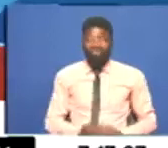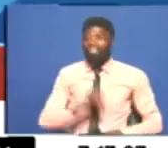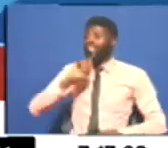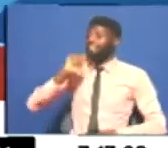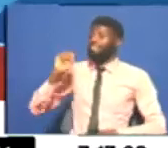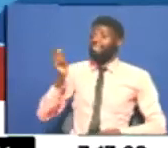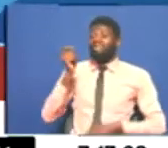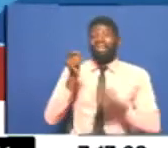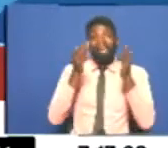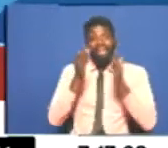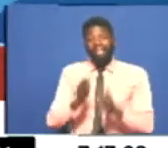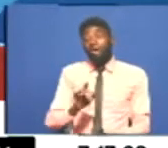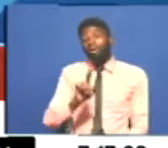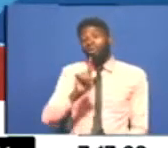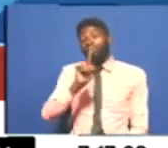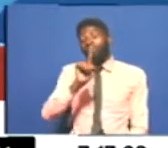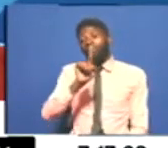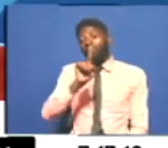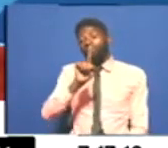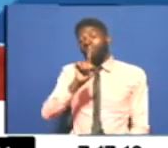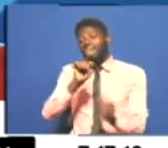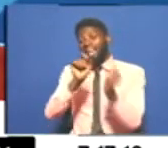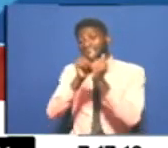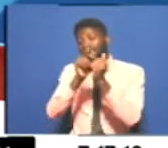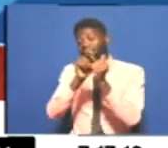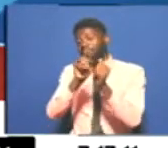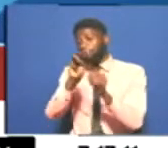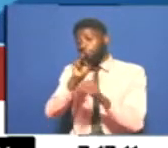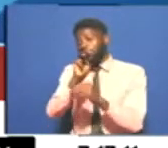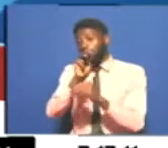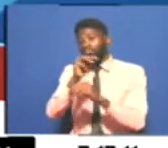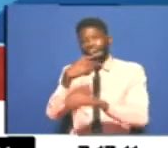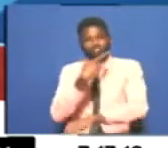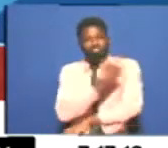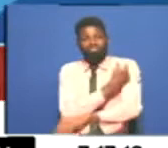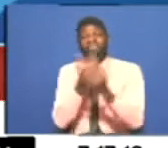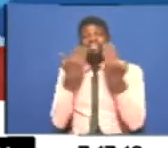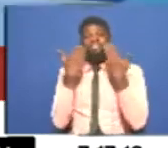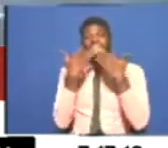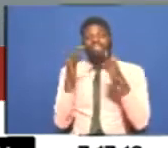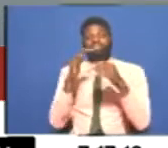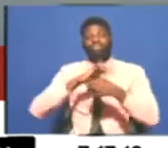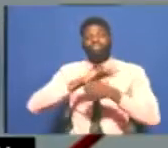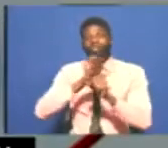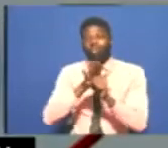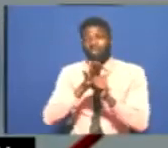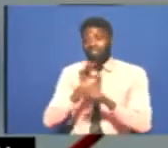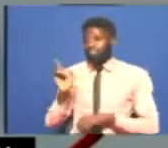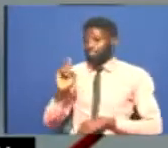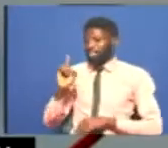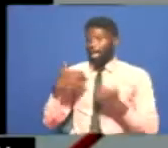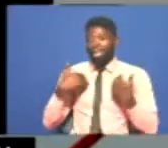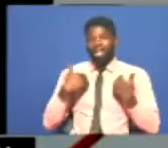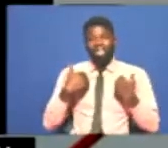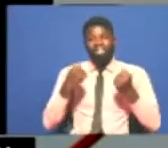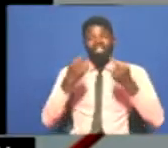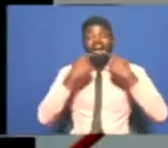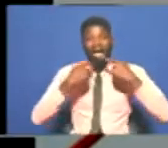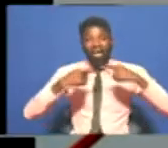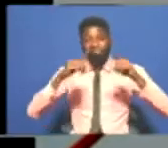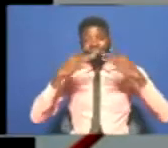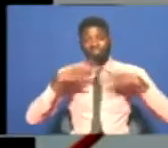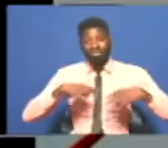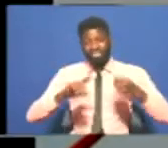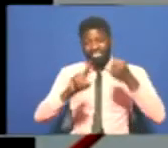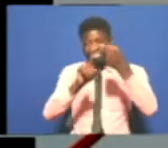moja wamechanjwa dhidi ya COVID-19 kufikia sasa humu nchini. Kwa mujibu wa Wizara ya Afya, watu